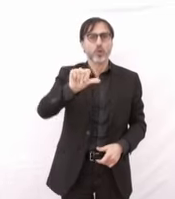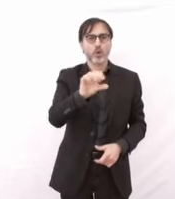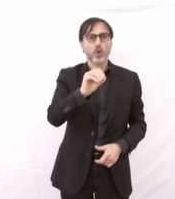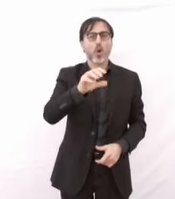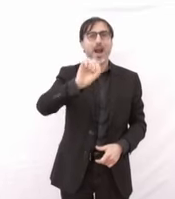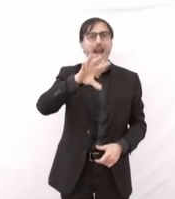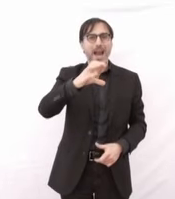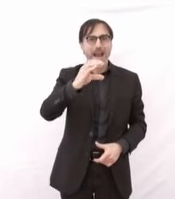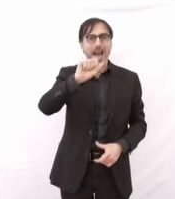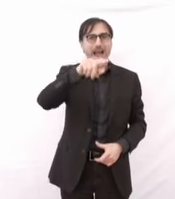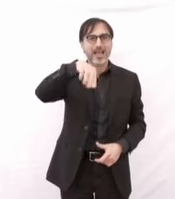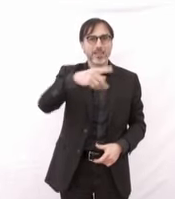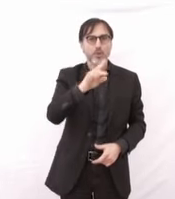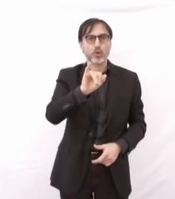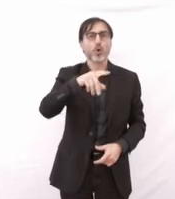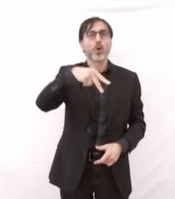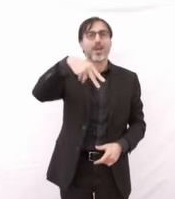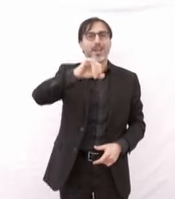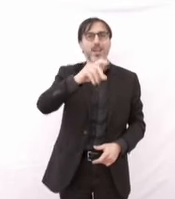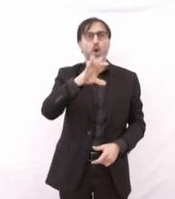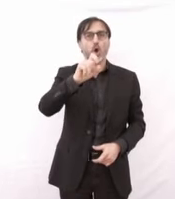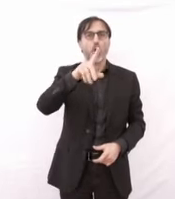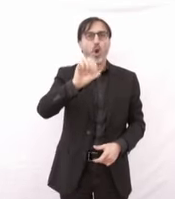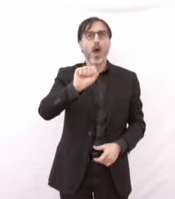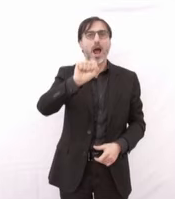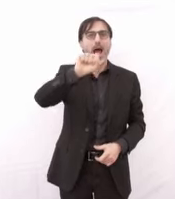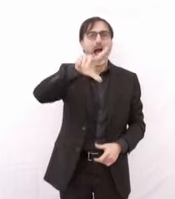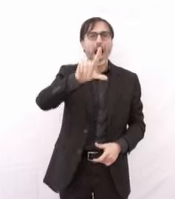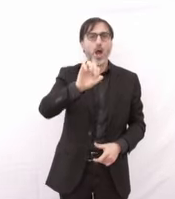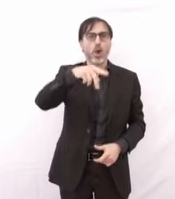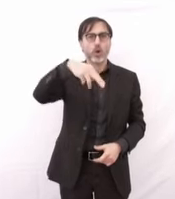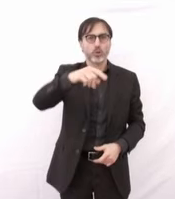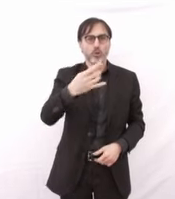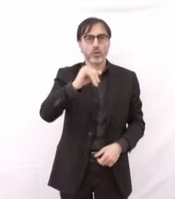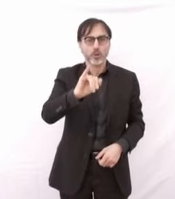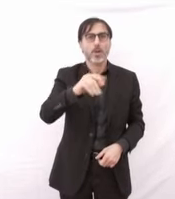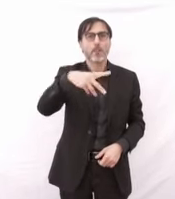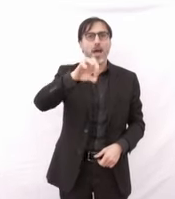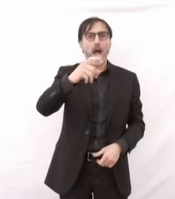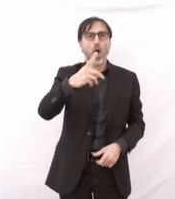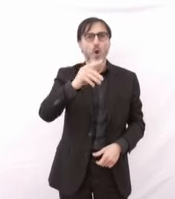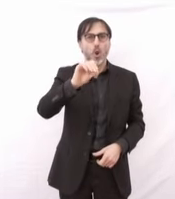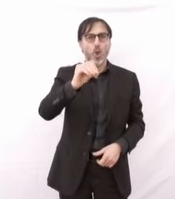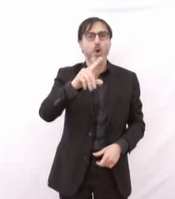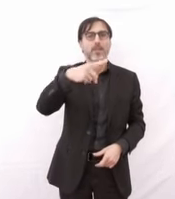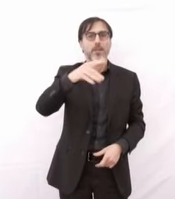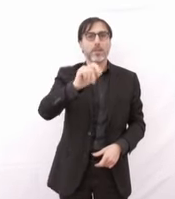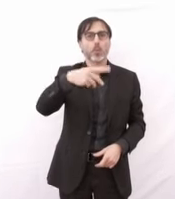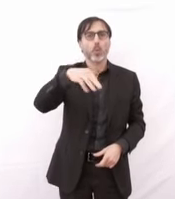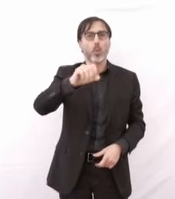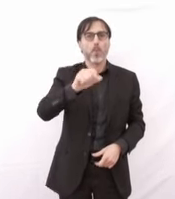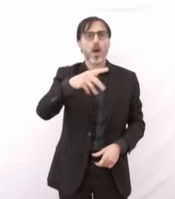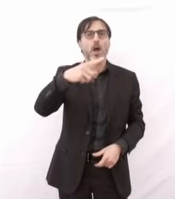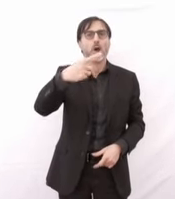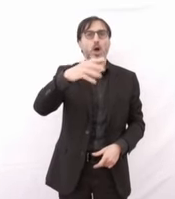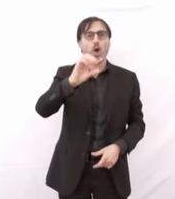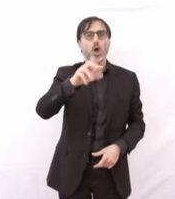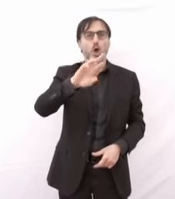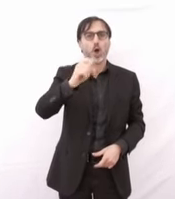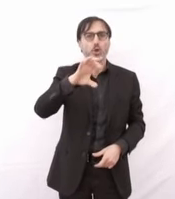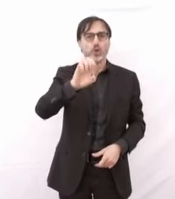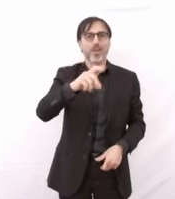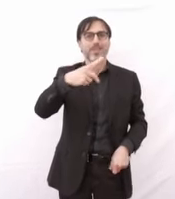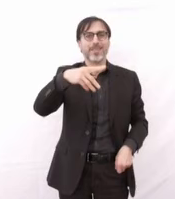Nicolò Alongi, Paolo Lipuma, Croce Di Gangi,